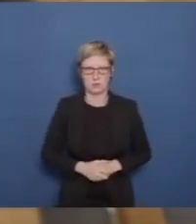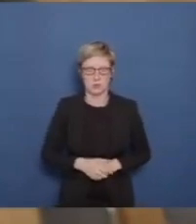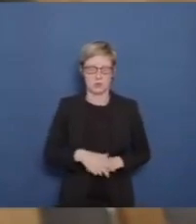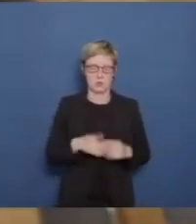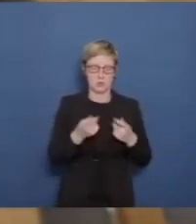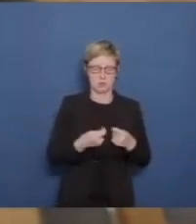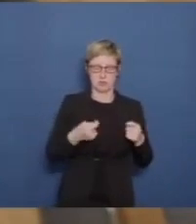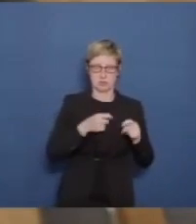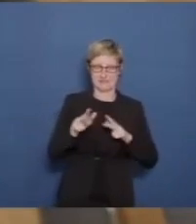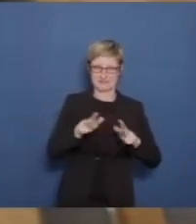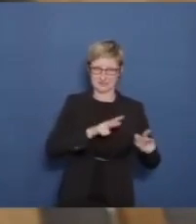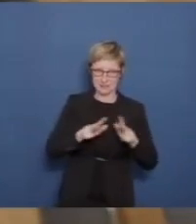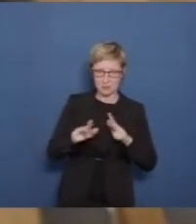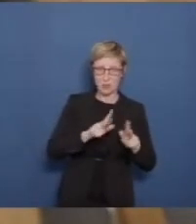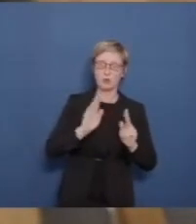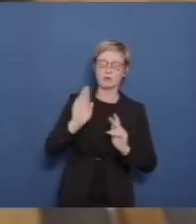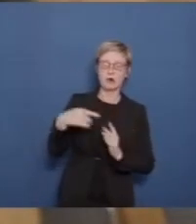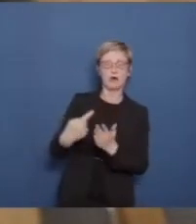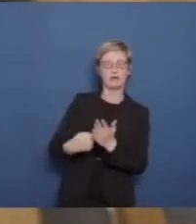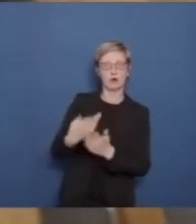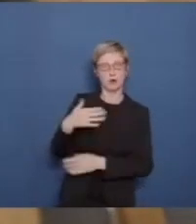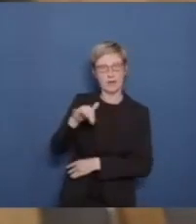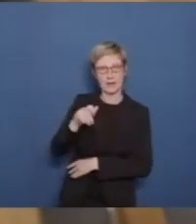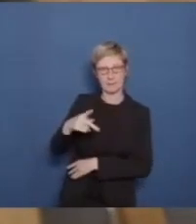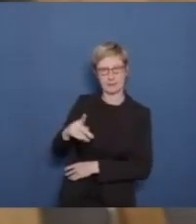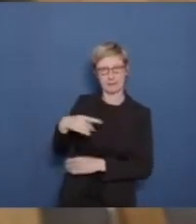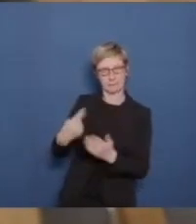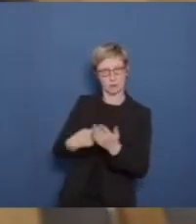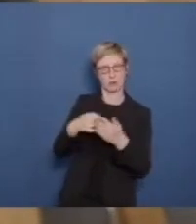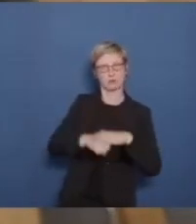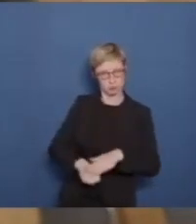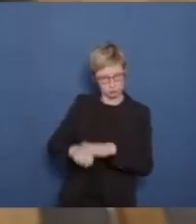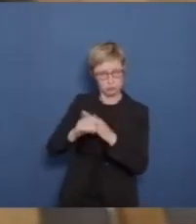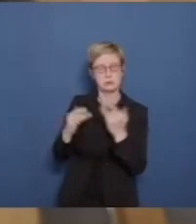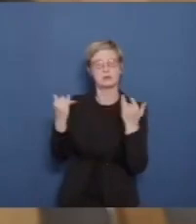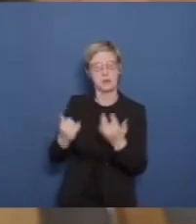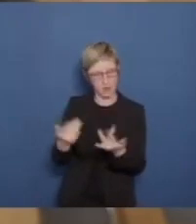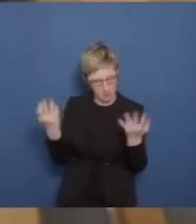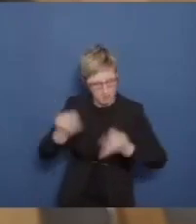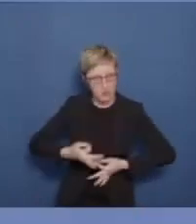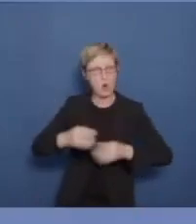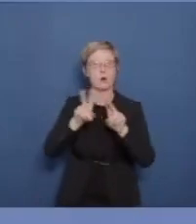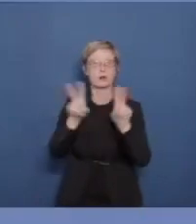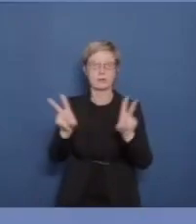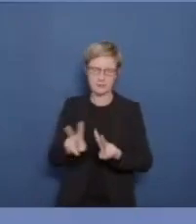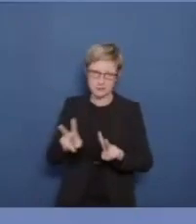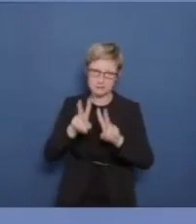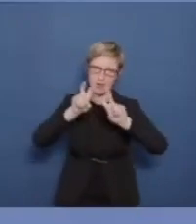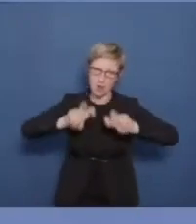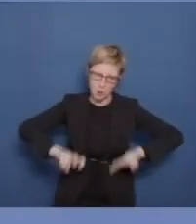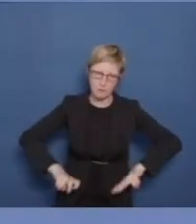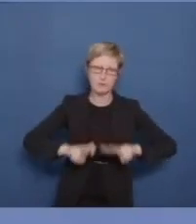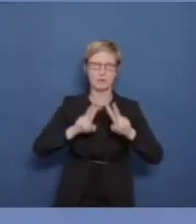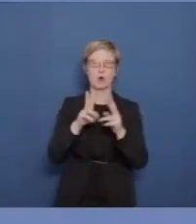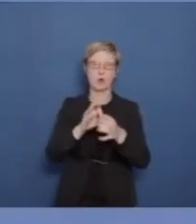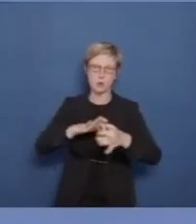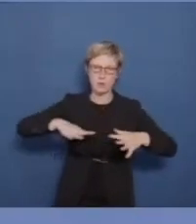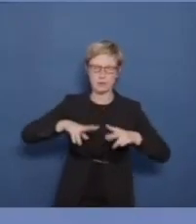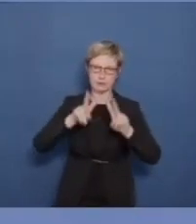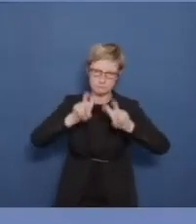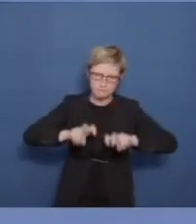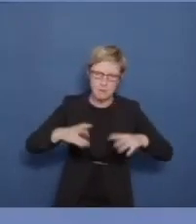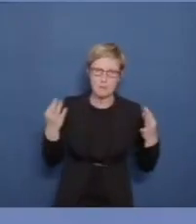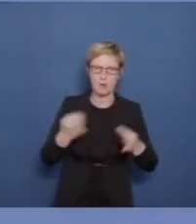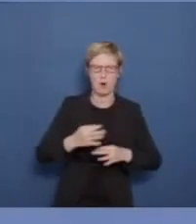die Bundesregierung dieses Begehren von AP nach einer internationalen unabhängigen Untersuchung der Zerstörung der insgesamt 4 Wohn-